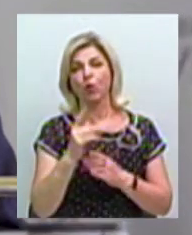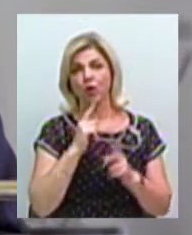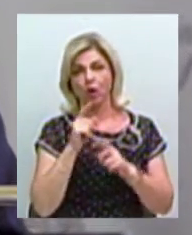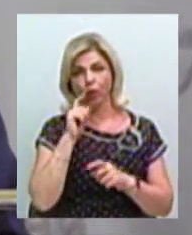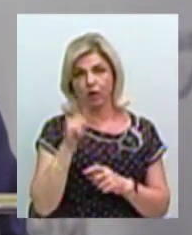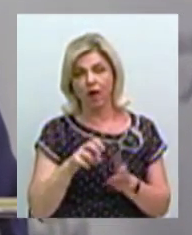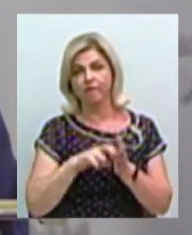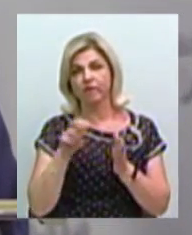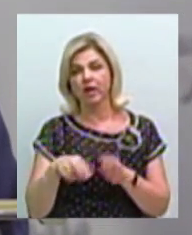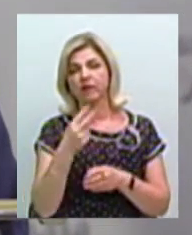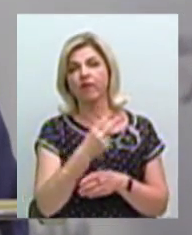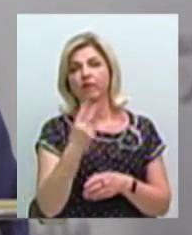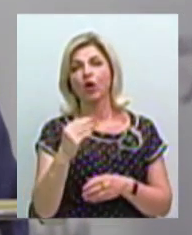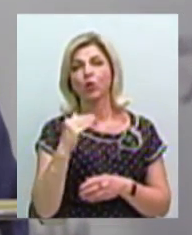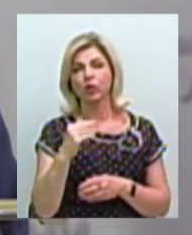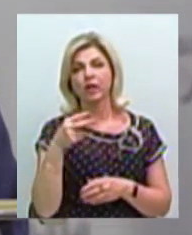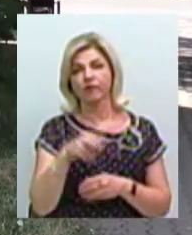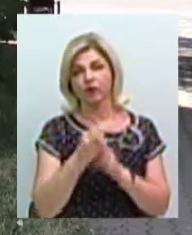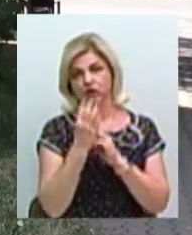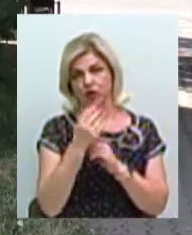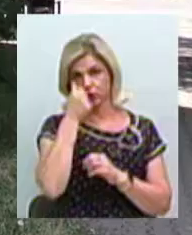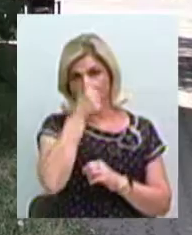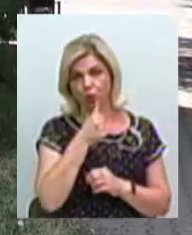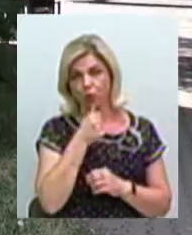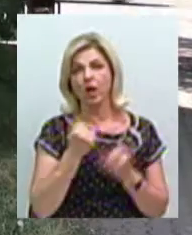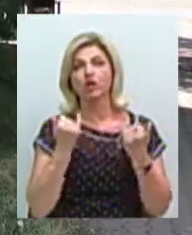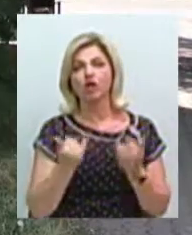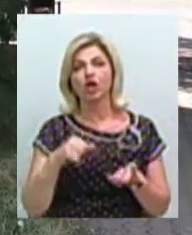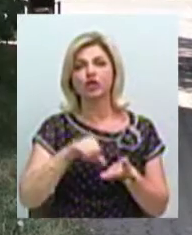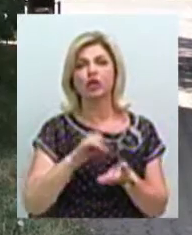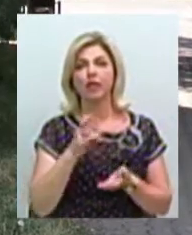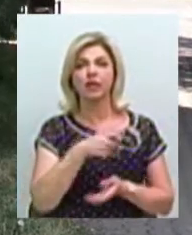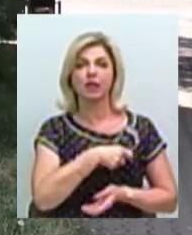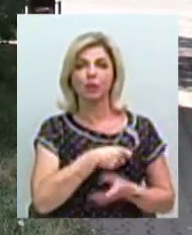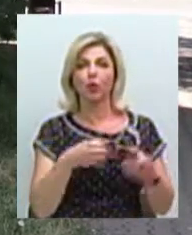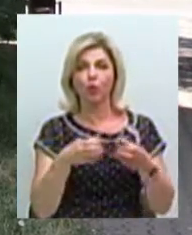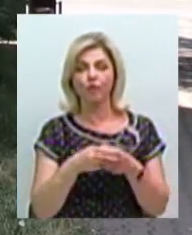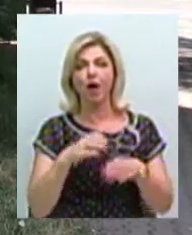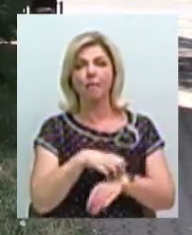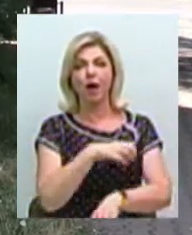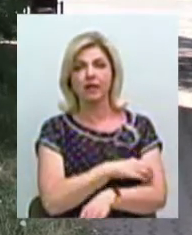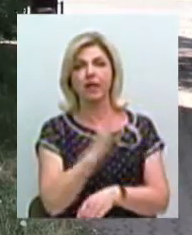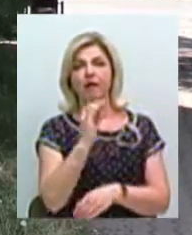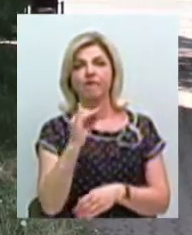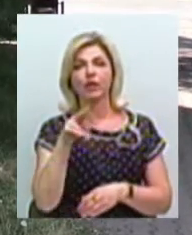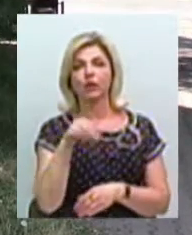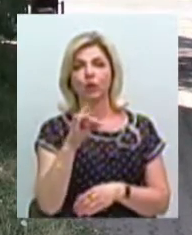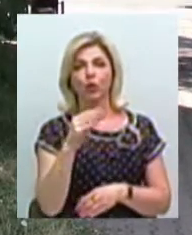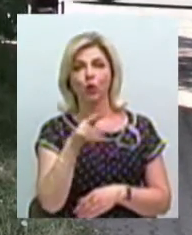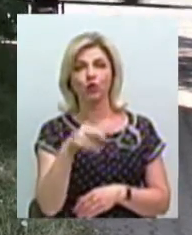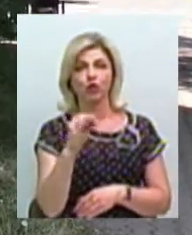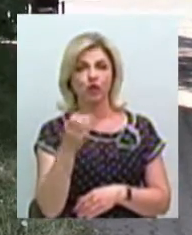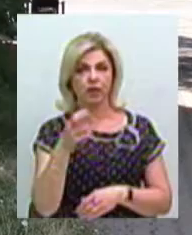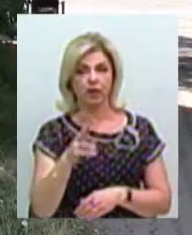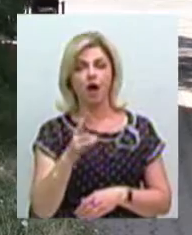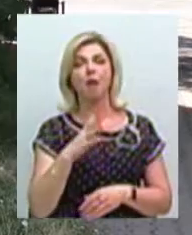неї 22 лютого 2014 року. Зараз член депутатської групи партії «Відродження». Депутат був відсутній на